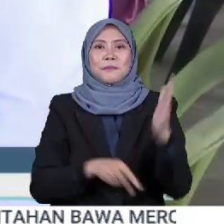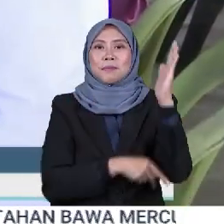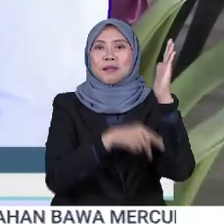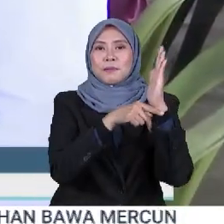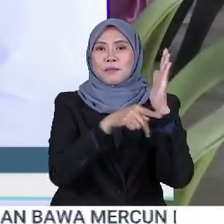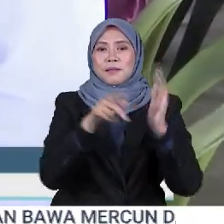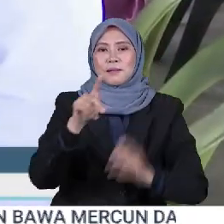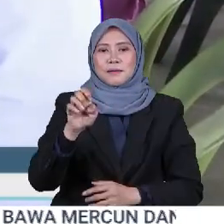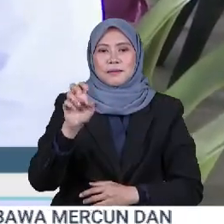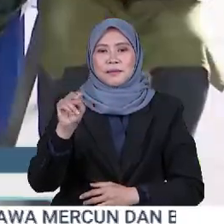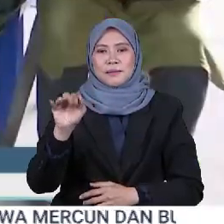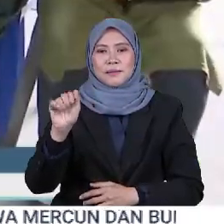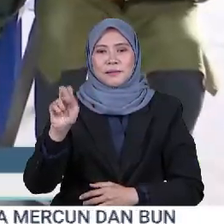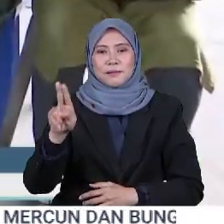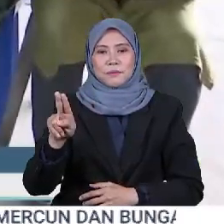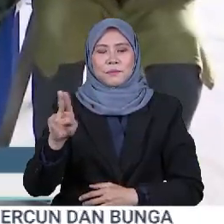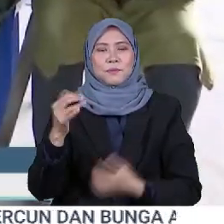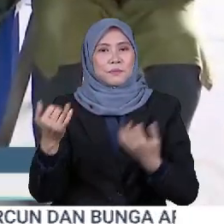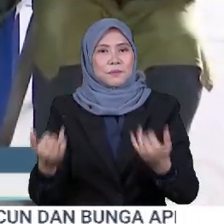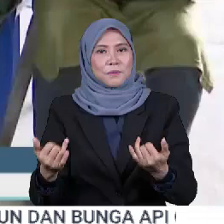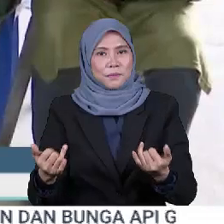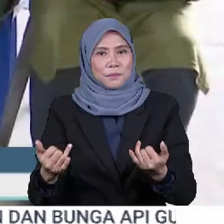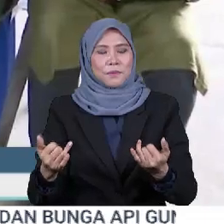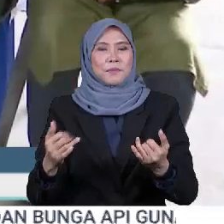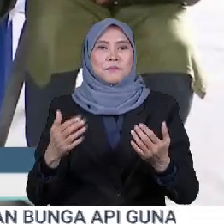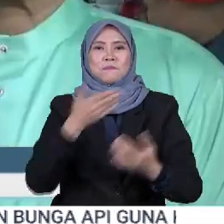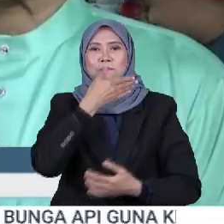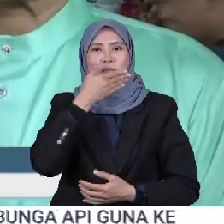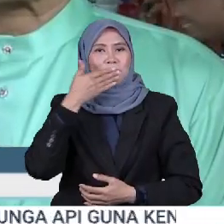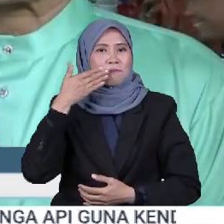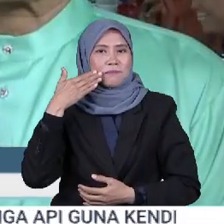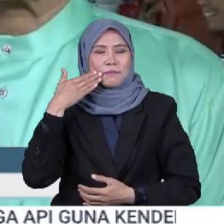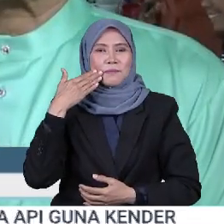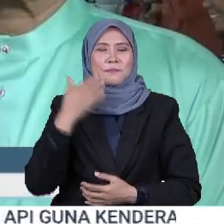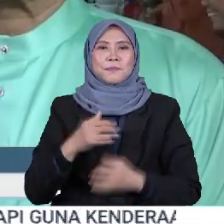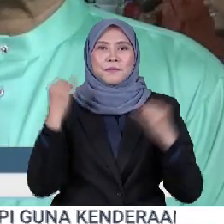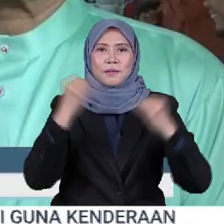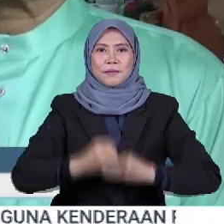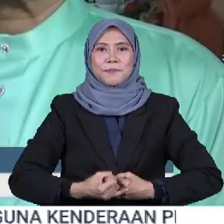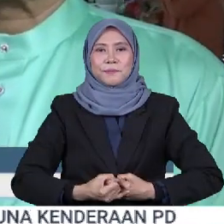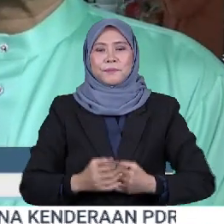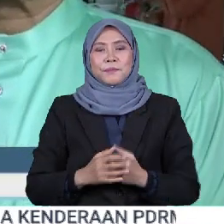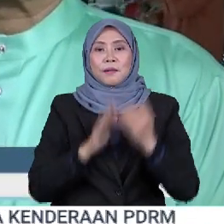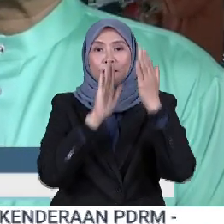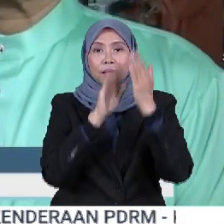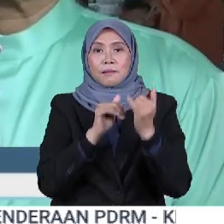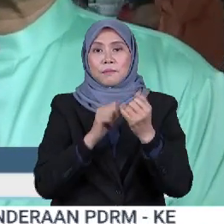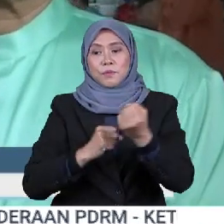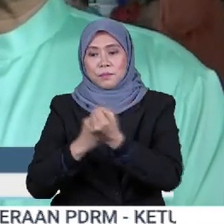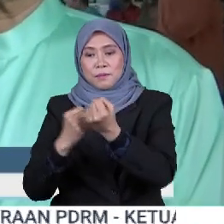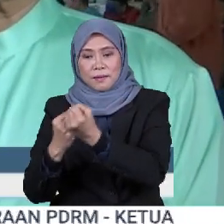ini yang sekarang ini sedang menjalani ibadat puasa. Mudah-mudahan dengan sumbangan yang disampaikan